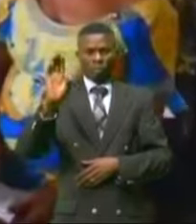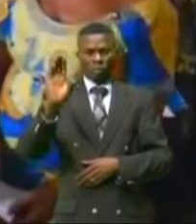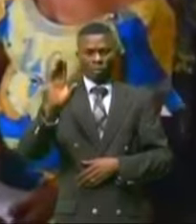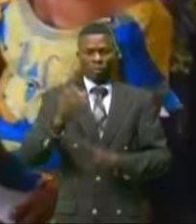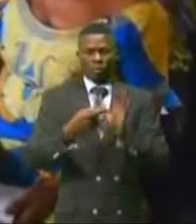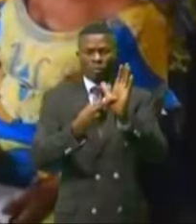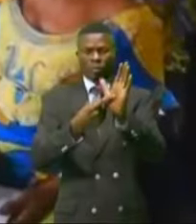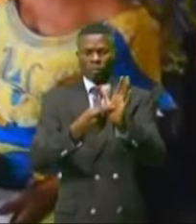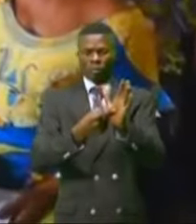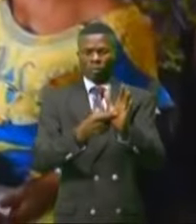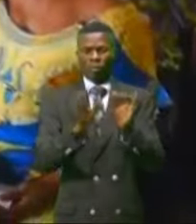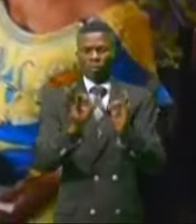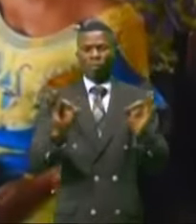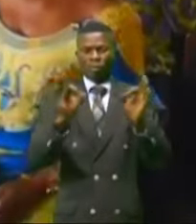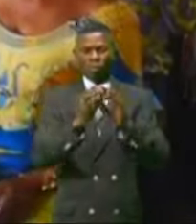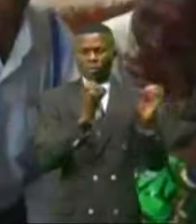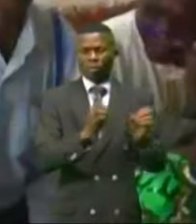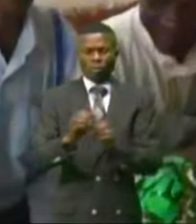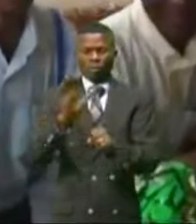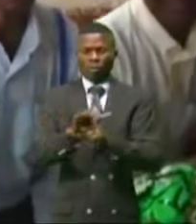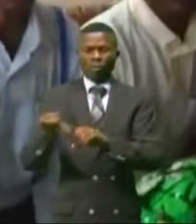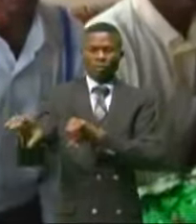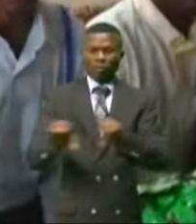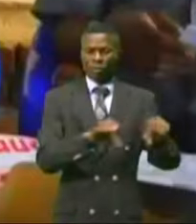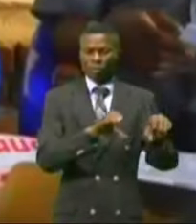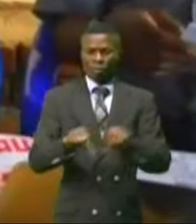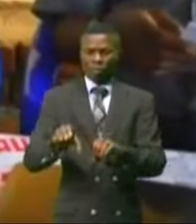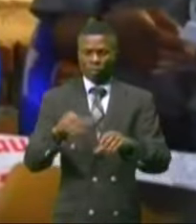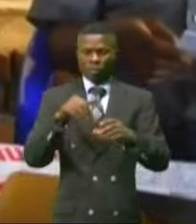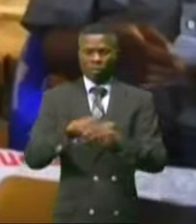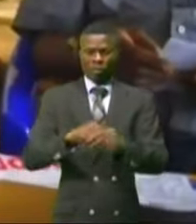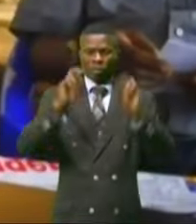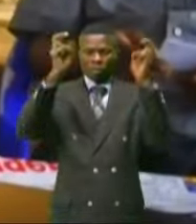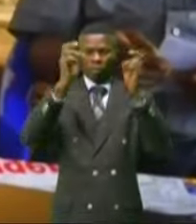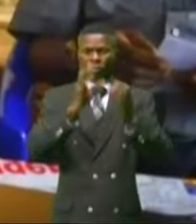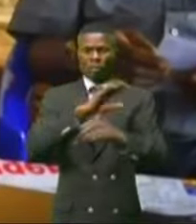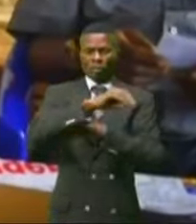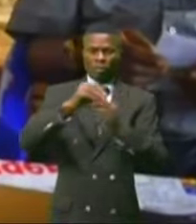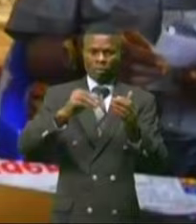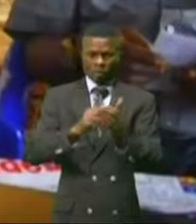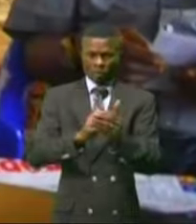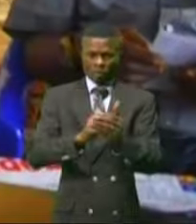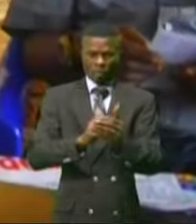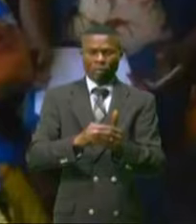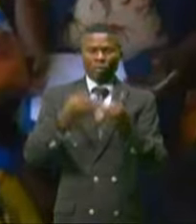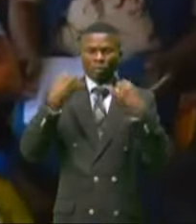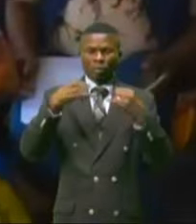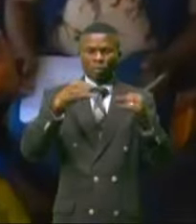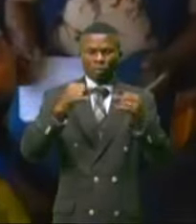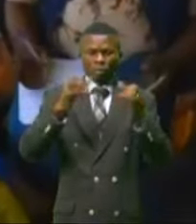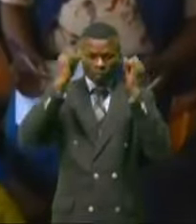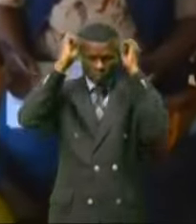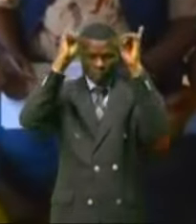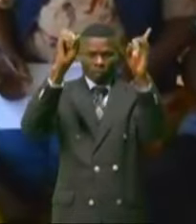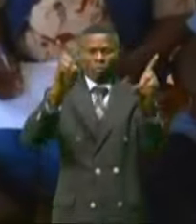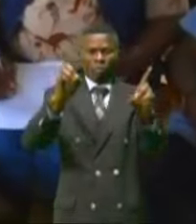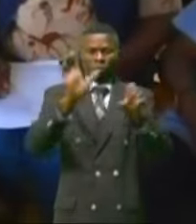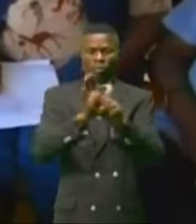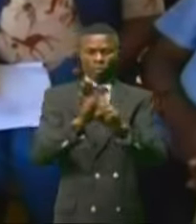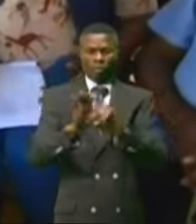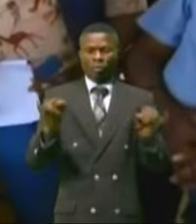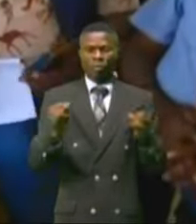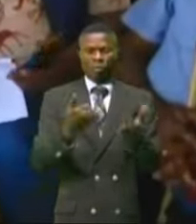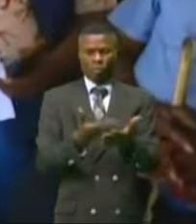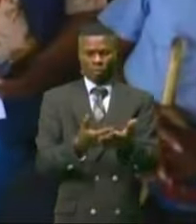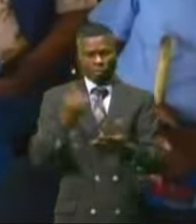d'un cachet en organisant plusieurs activités autour du thème central du siège de l'information, de l'éducation et des divertissements.